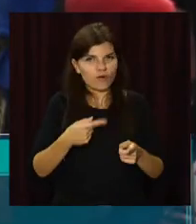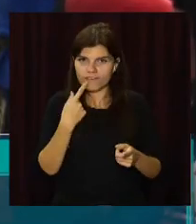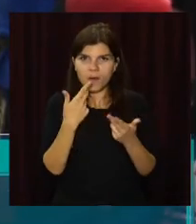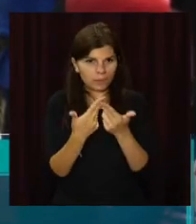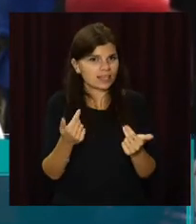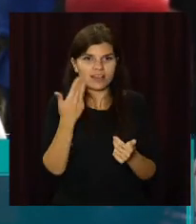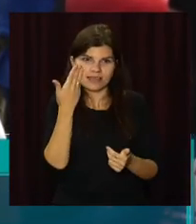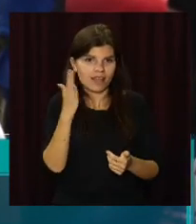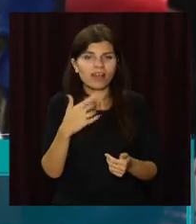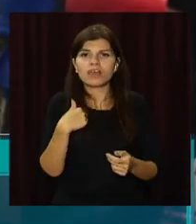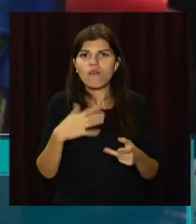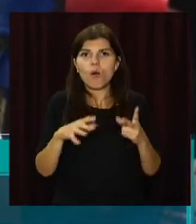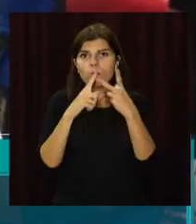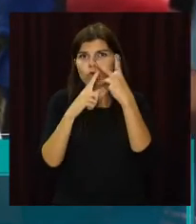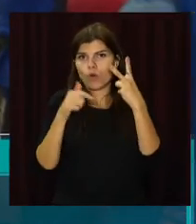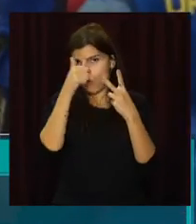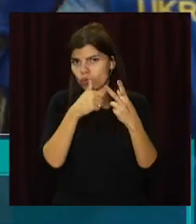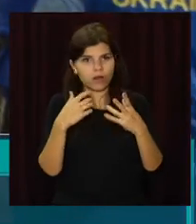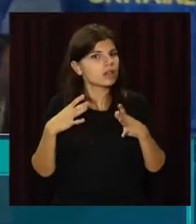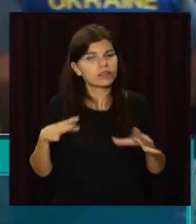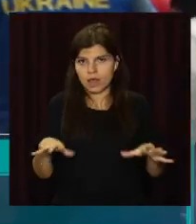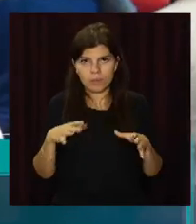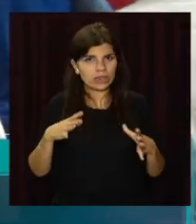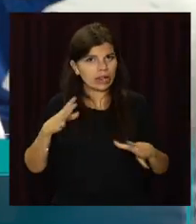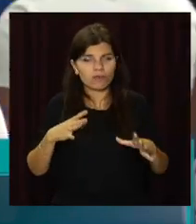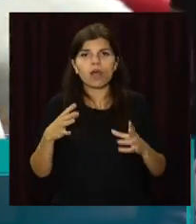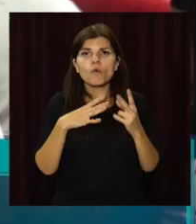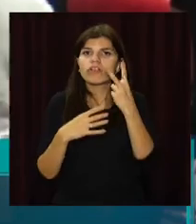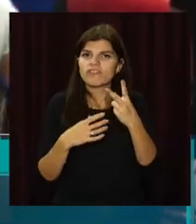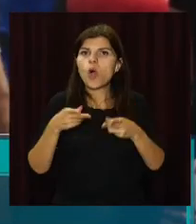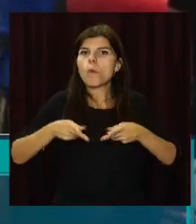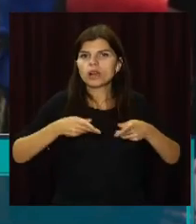не тренувався, перенес дві серйозні операції.